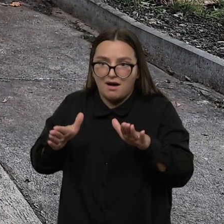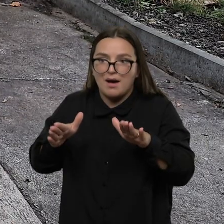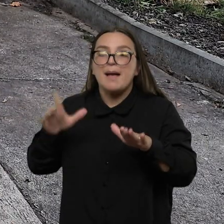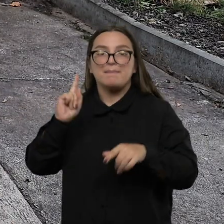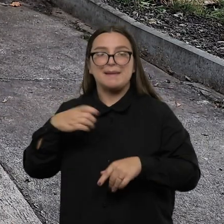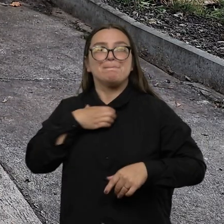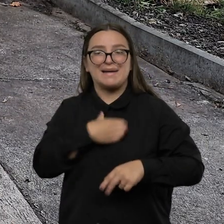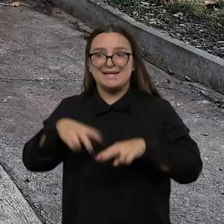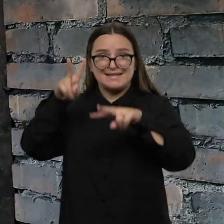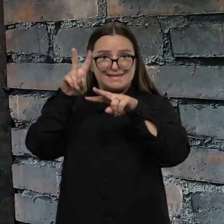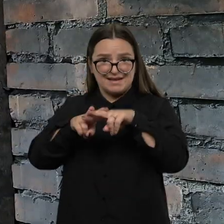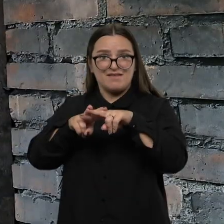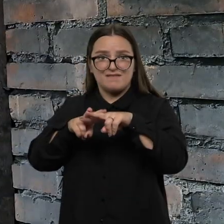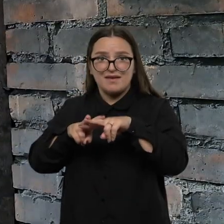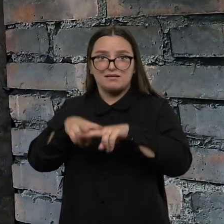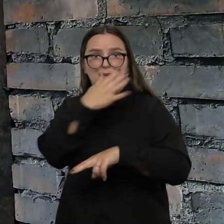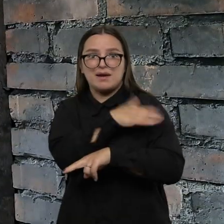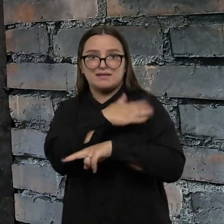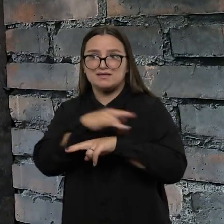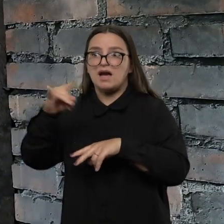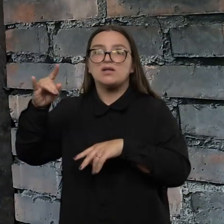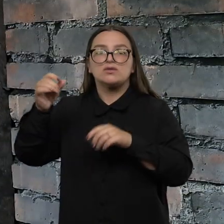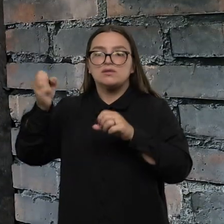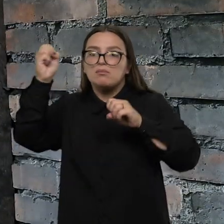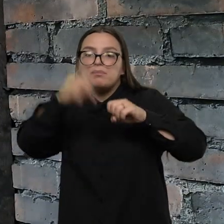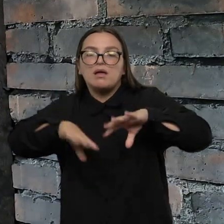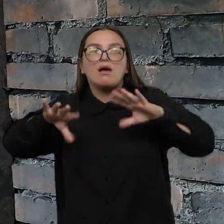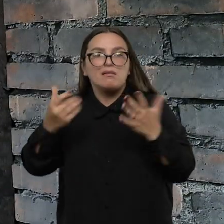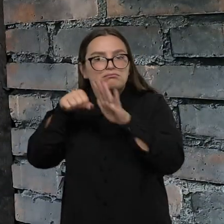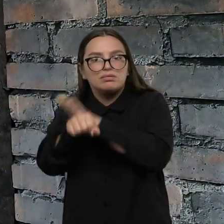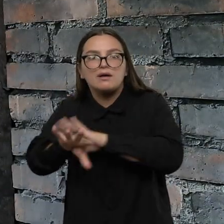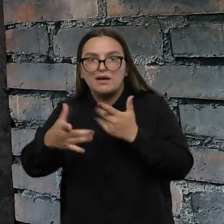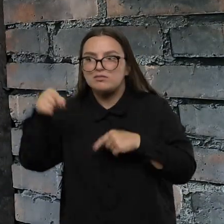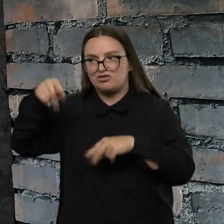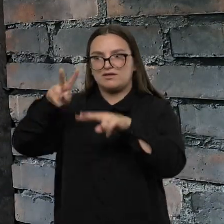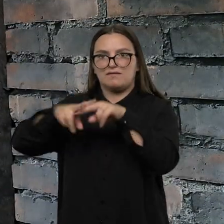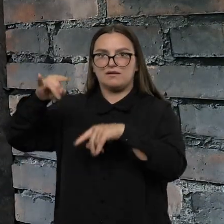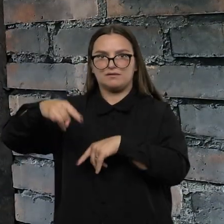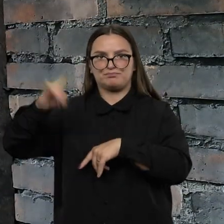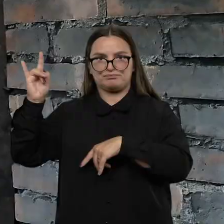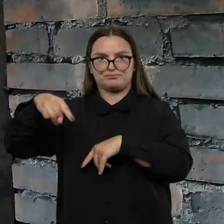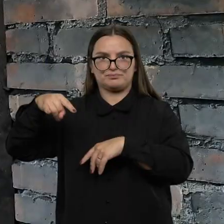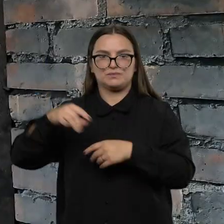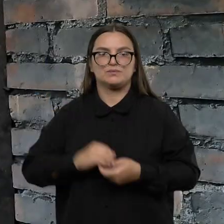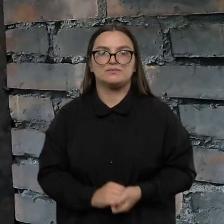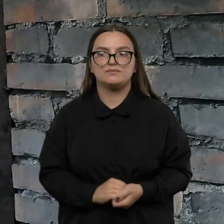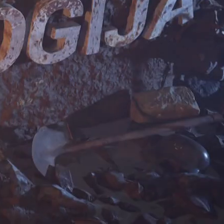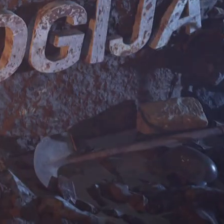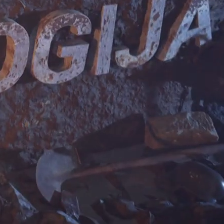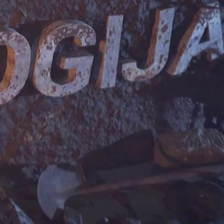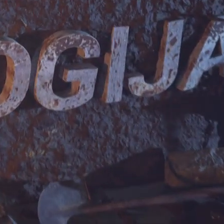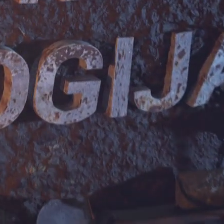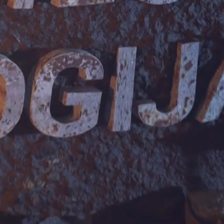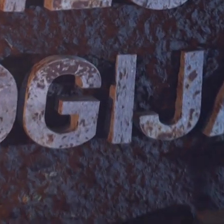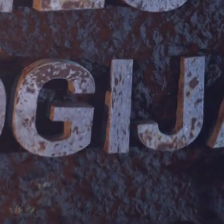daug vėliau. Tačiau ta pagrindinė vieta, per kurį čia patekdavo kaliniai, tai yra šitas liukas.